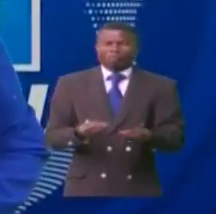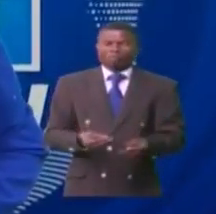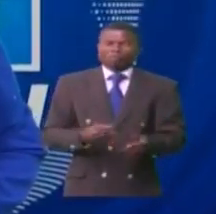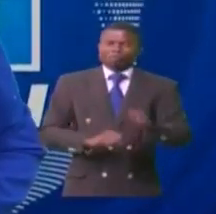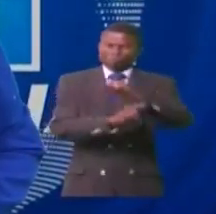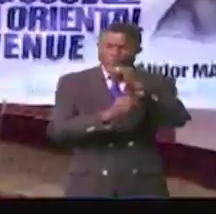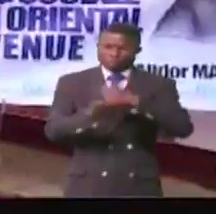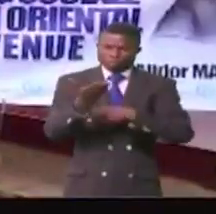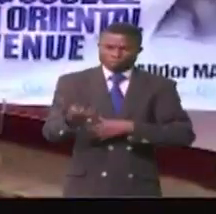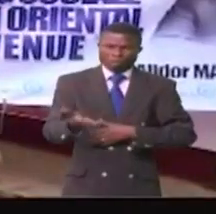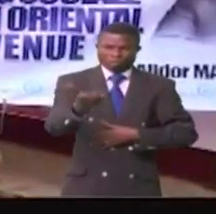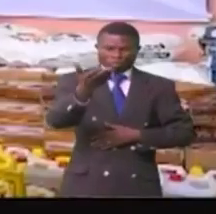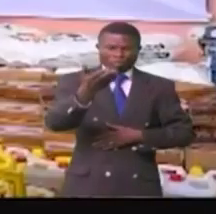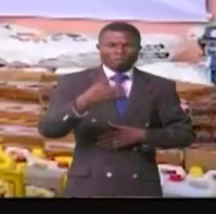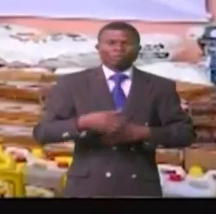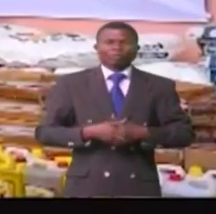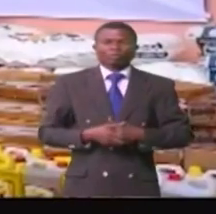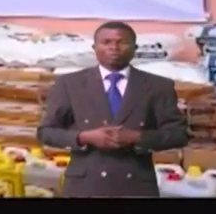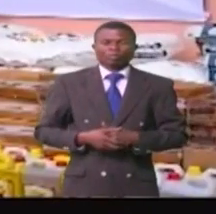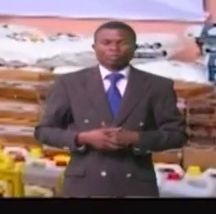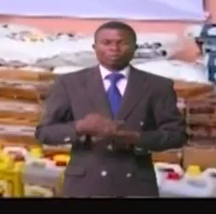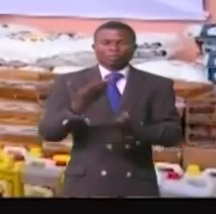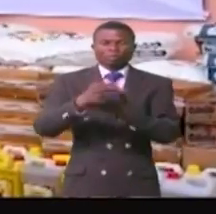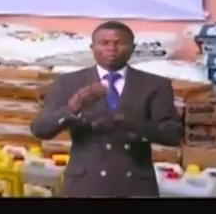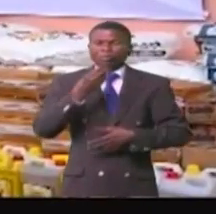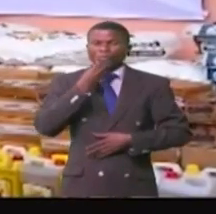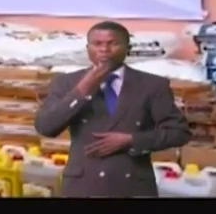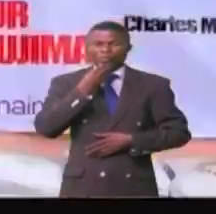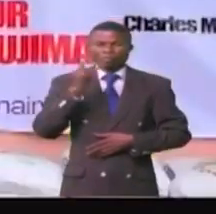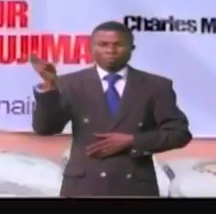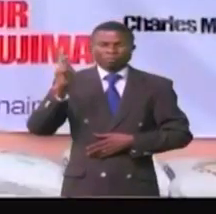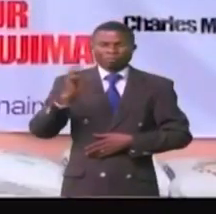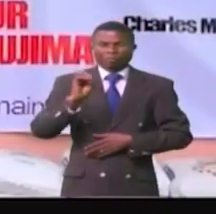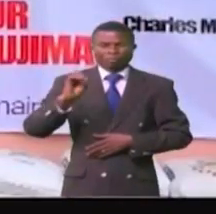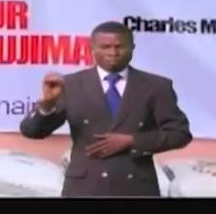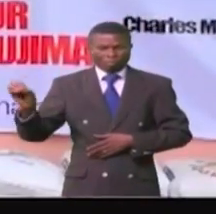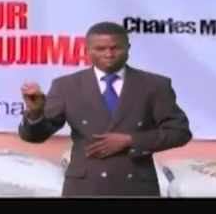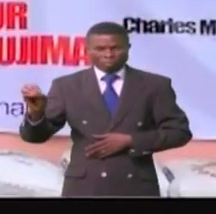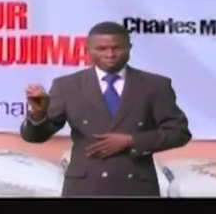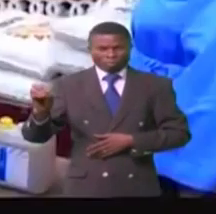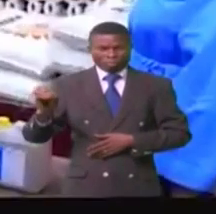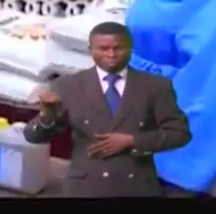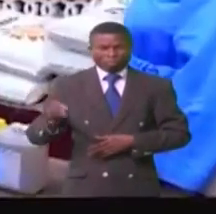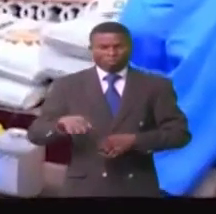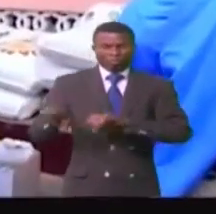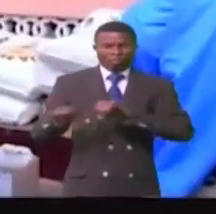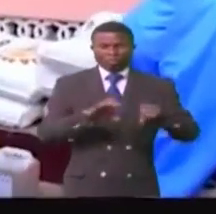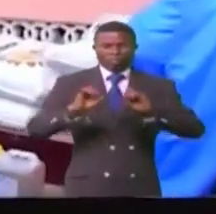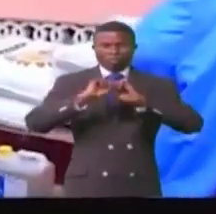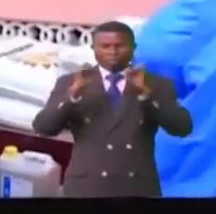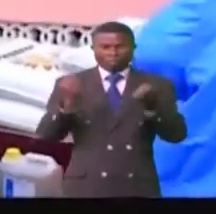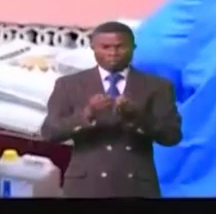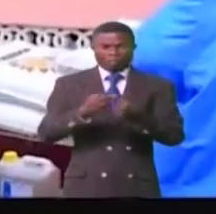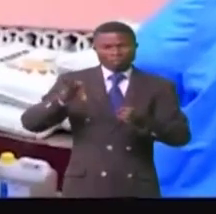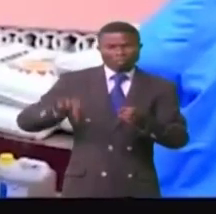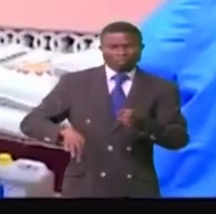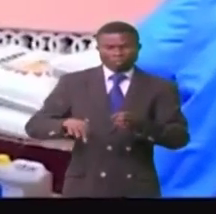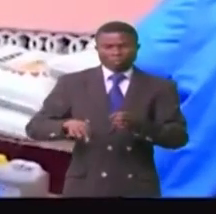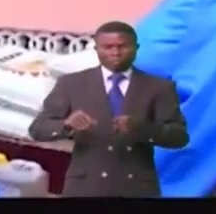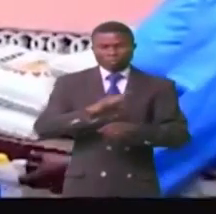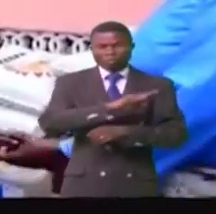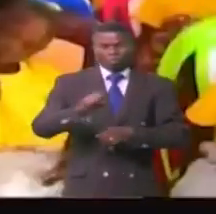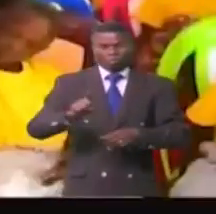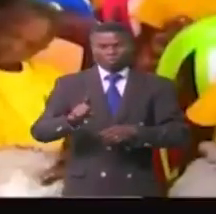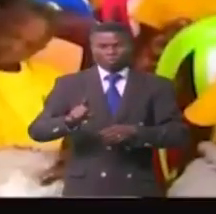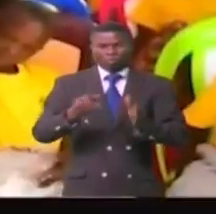Willy Atunakova. Après l'étape de Mbujimai au Kasaï oriental, où elle a posé des actions sociales en faveur de 1060